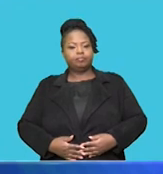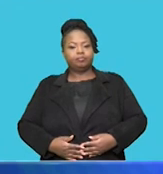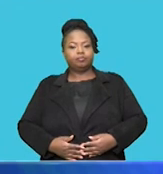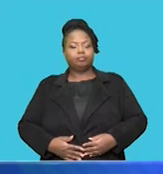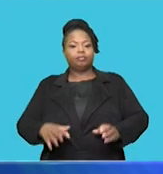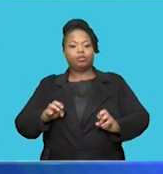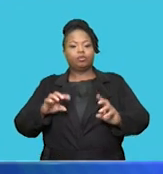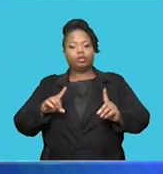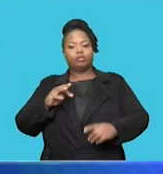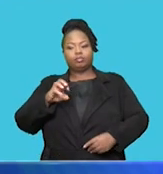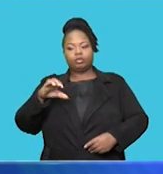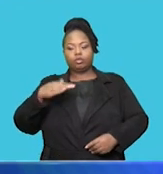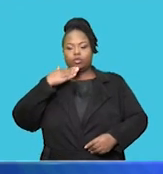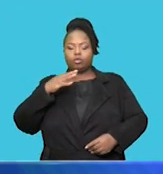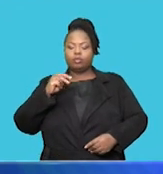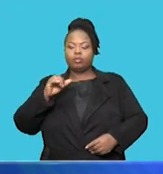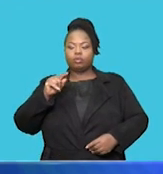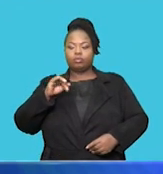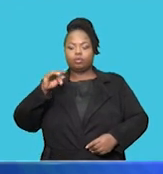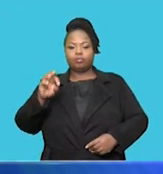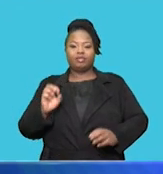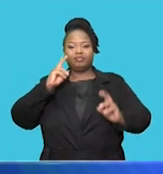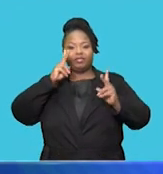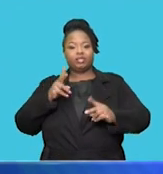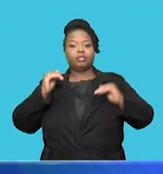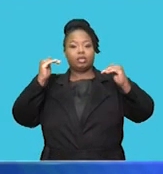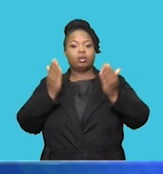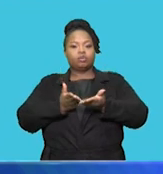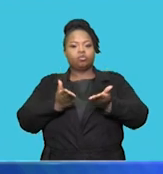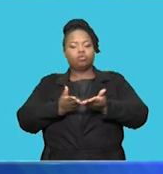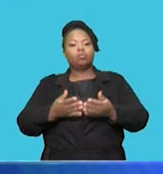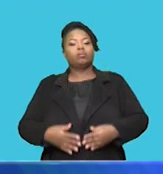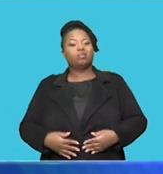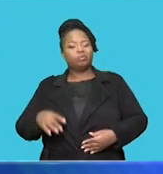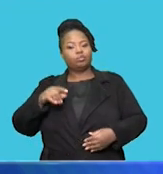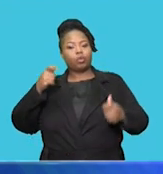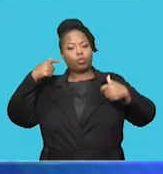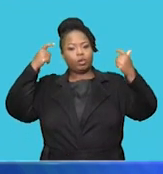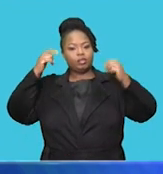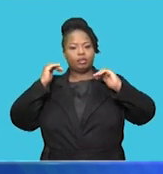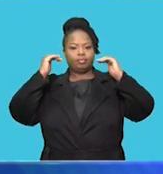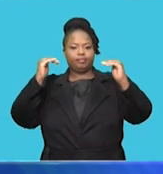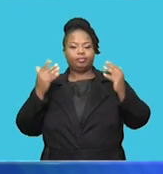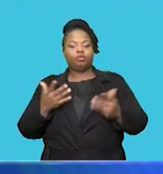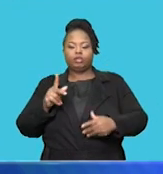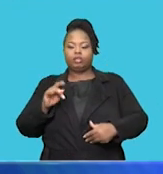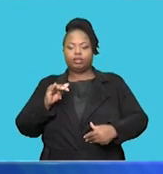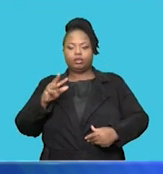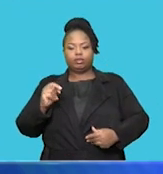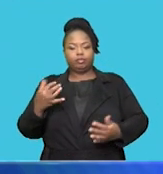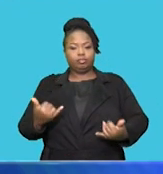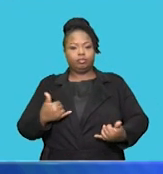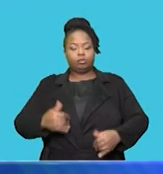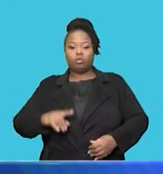Umphathiswa Wezemfundo eRhawutini uMatome, Chiloane, utyelele kwisikolo samabanga aphakamileyo iQueen's High eKensington kwangoko namhlanje